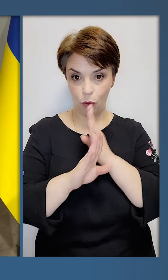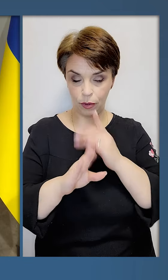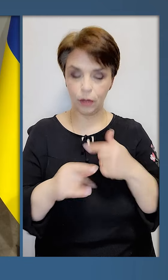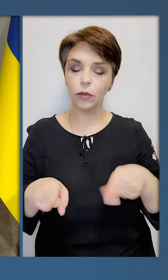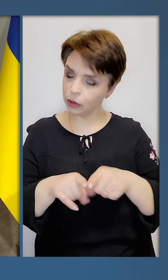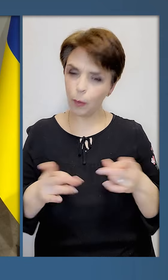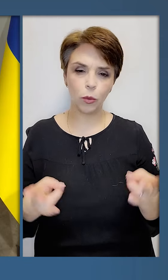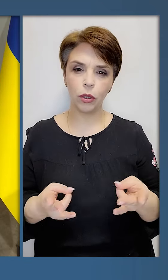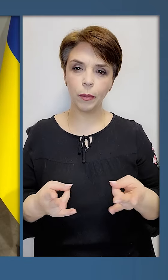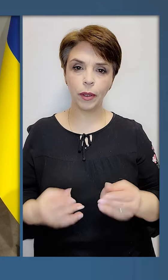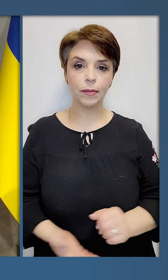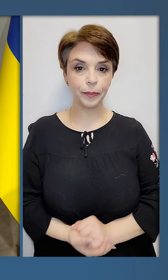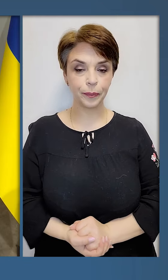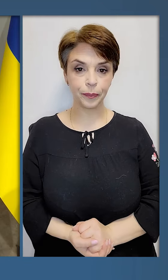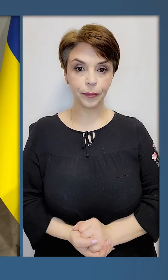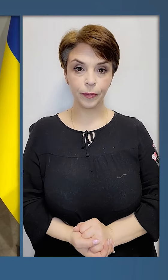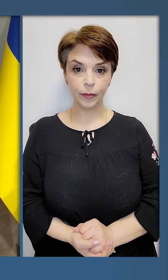швидко, як потрібно.